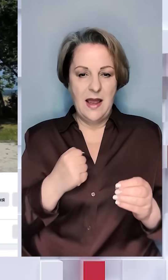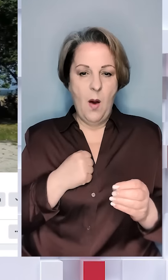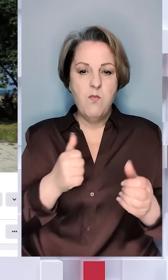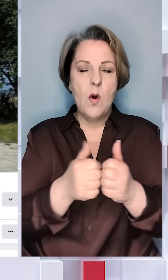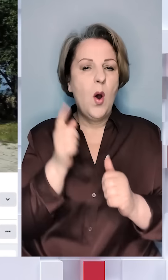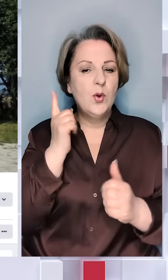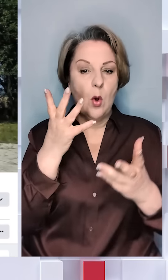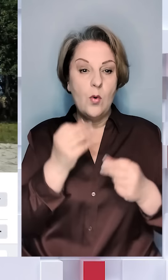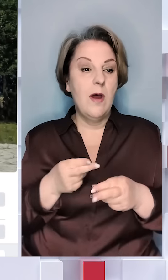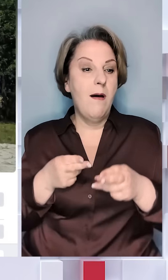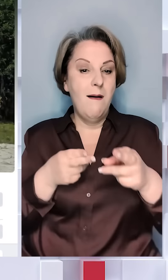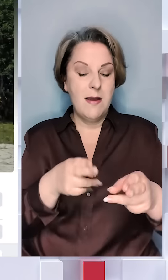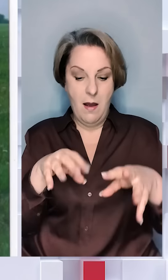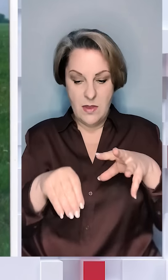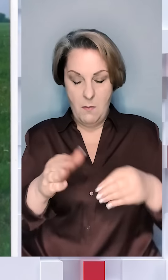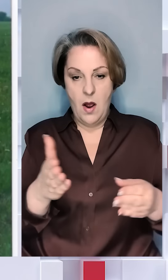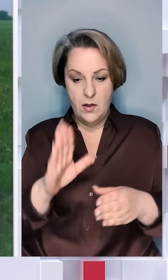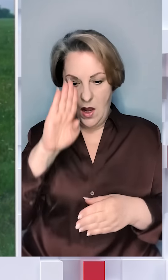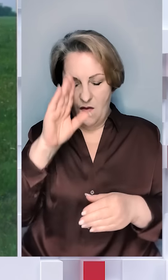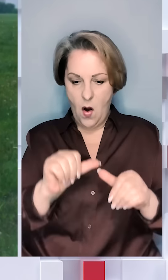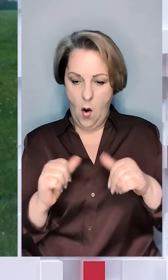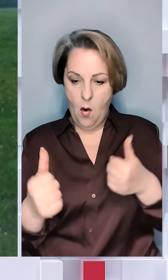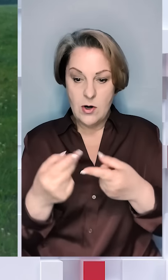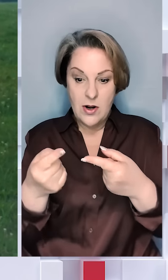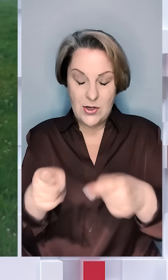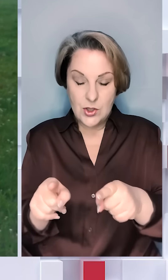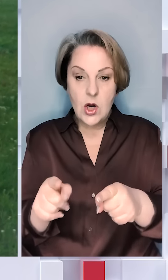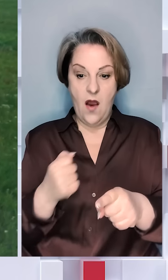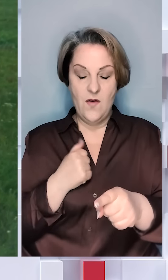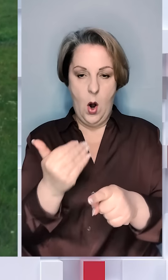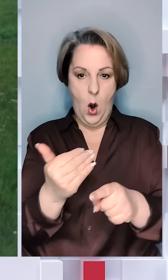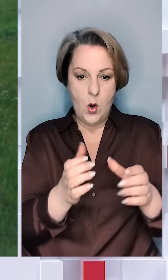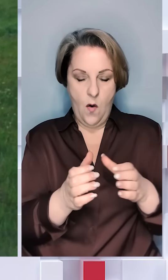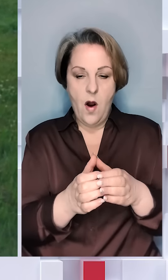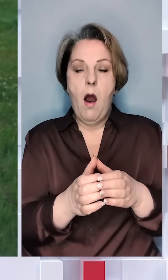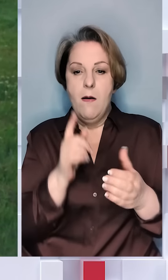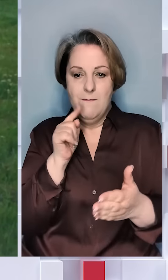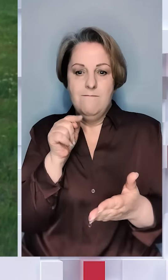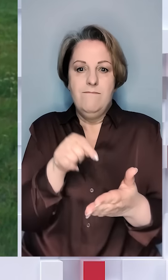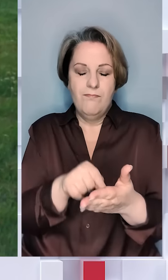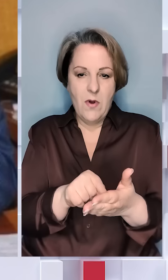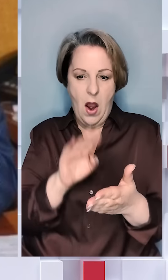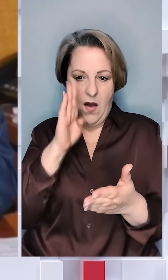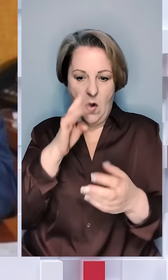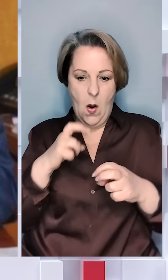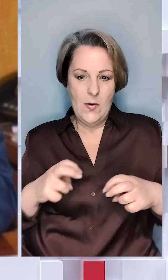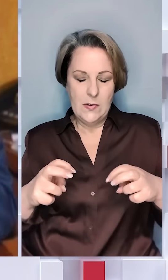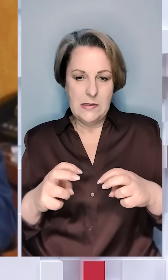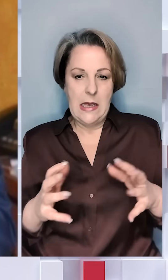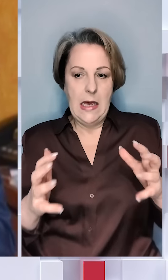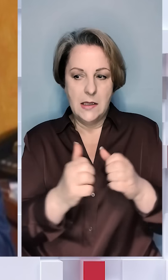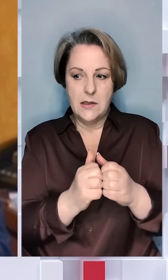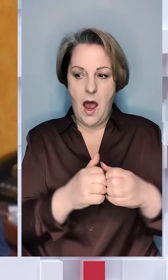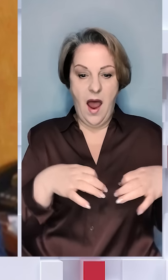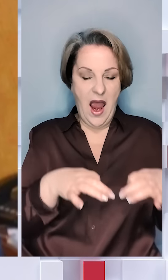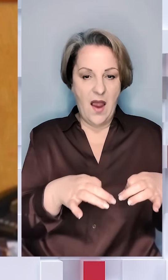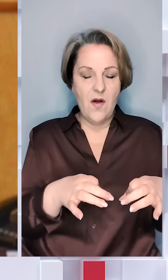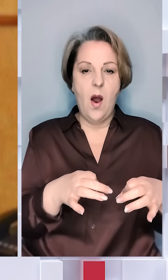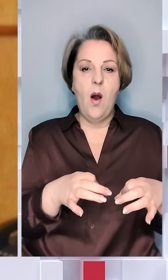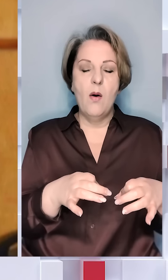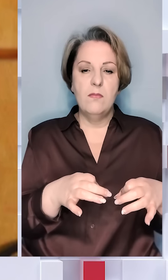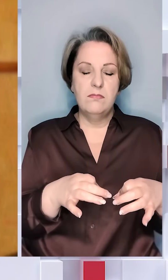побратимом того дня він їхав на позицію, де ворог оточив інших військових його взводу, але натрапив на ворожу засідку. Авто ворог